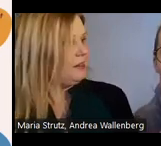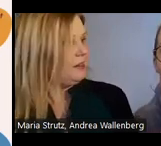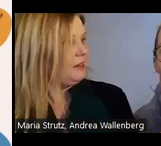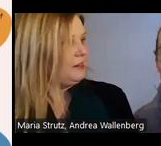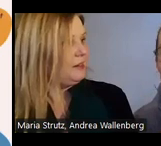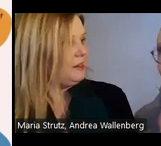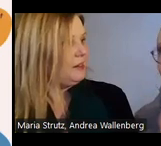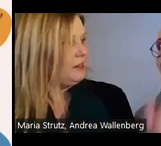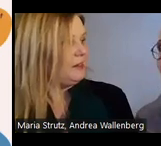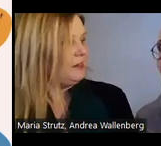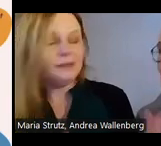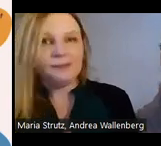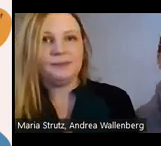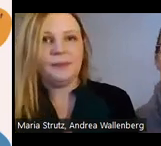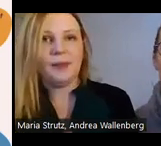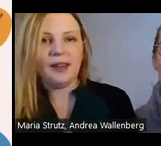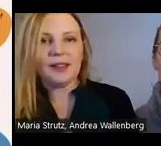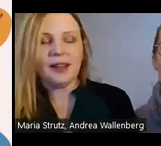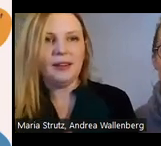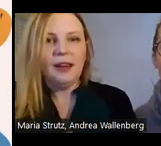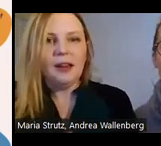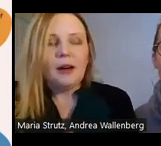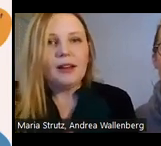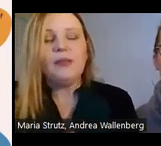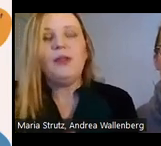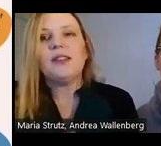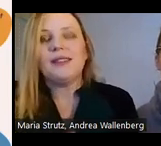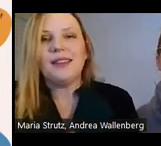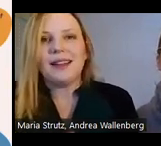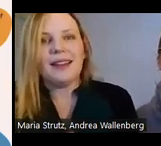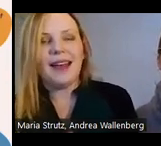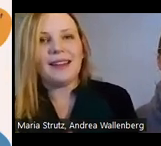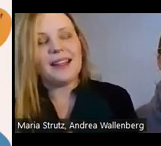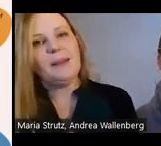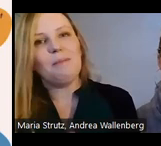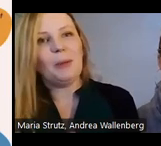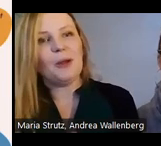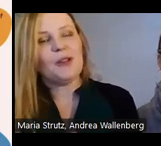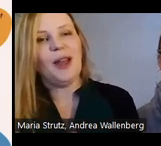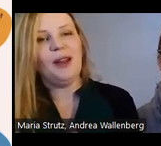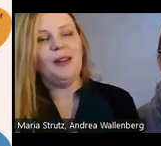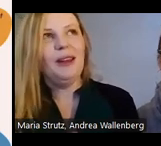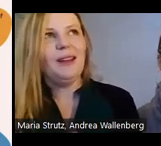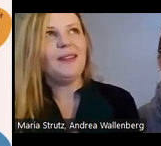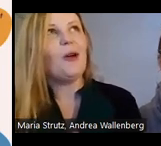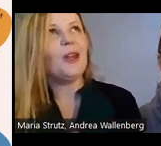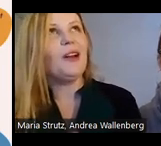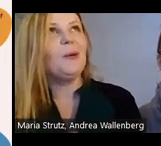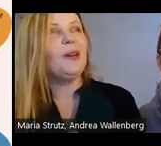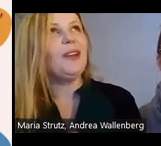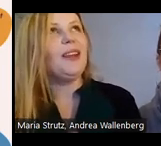den här medvetlas hos barnet. Exakt. Och här tänkte vi visa ett litet härligt exempel på just det här.